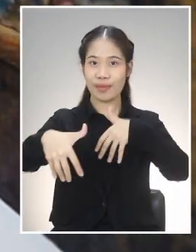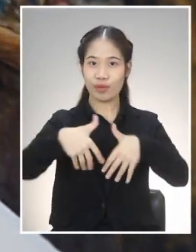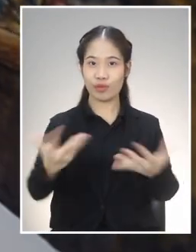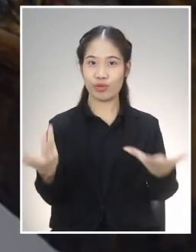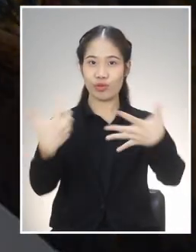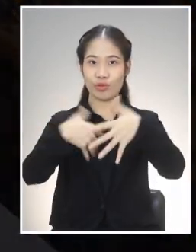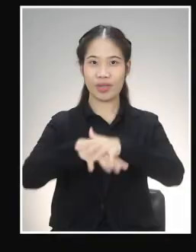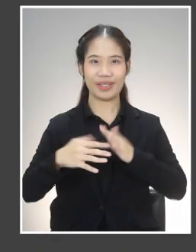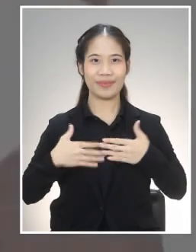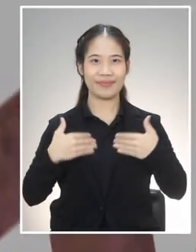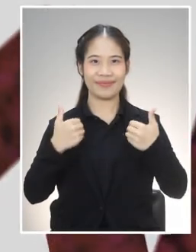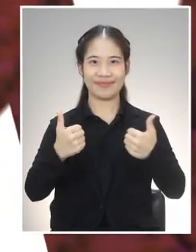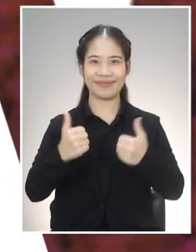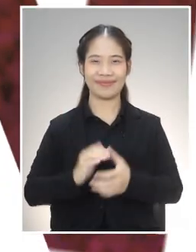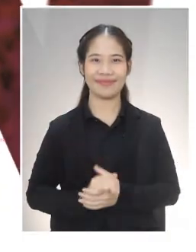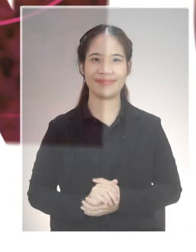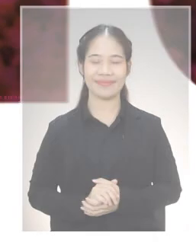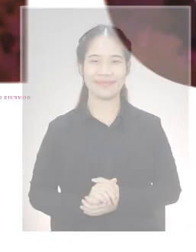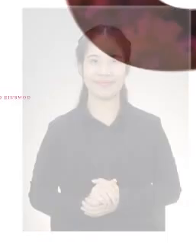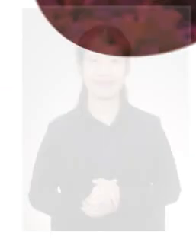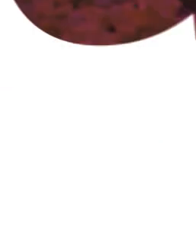สุขในสังคมมีค่ะอ่ะ